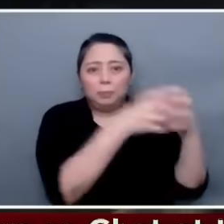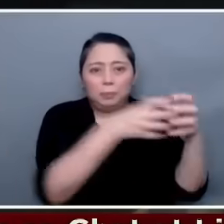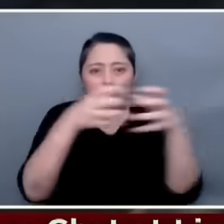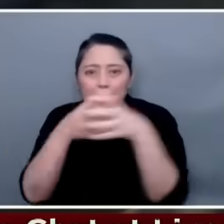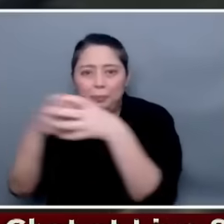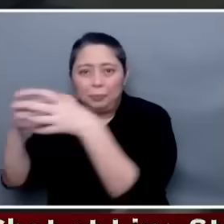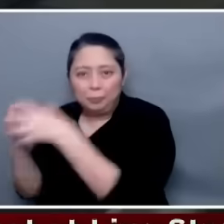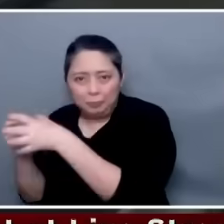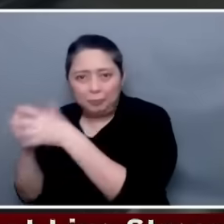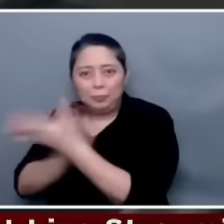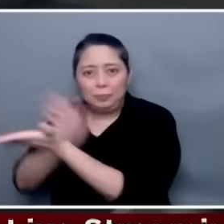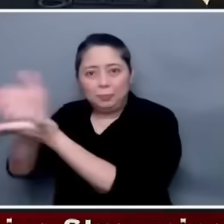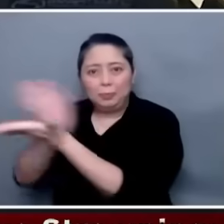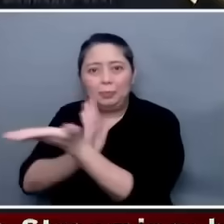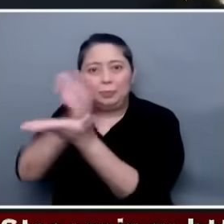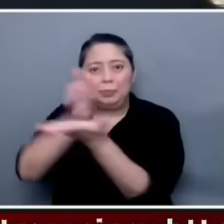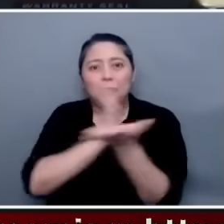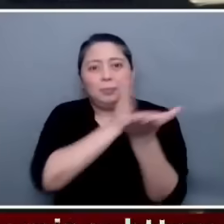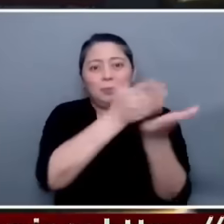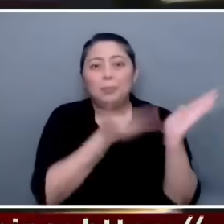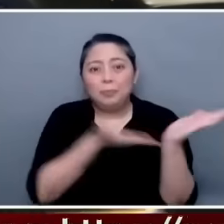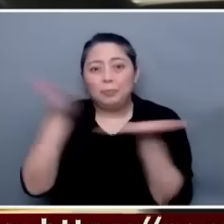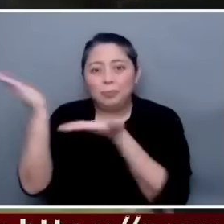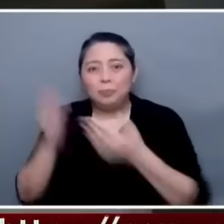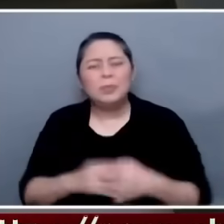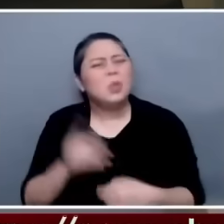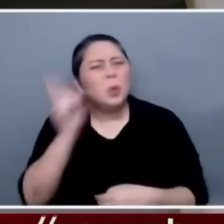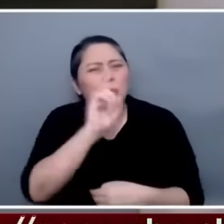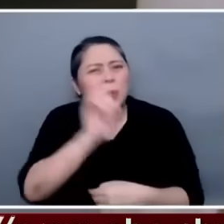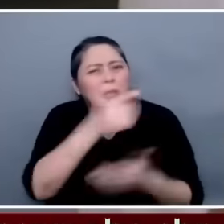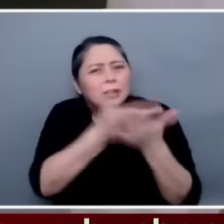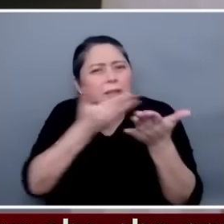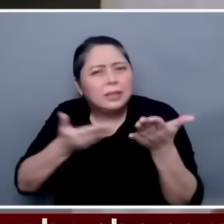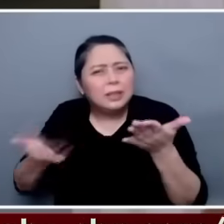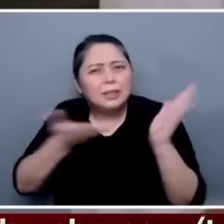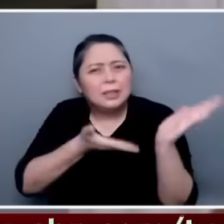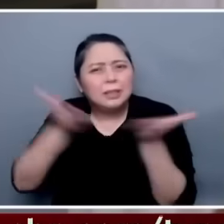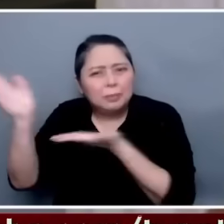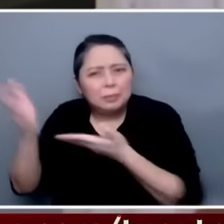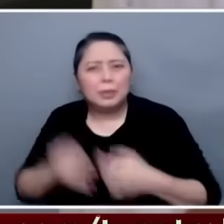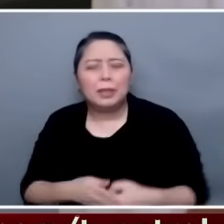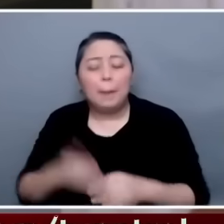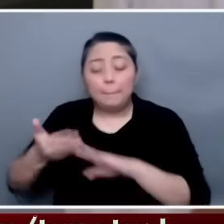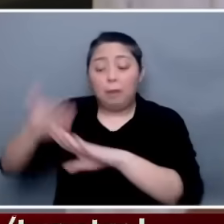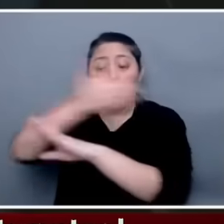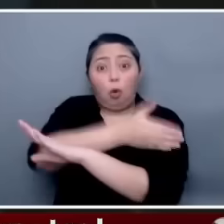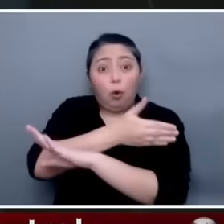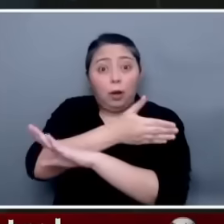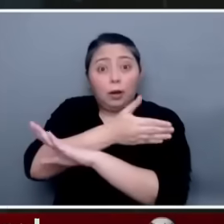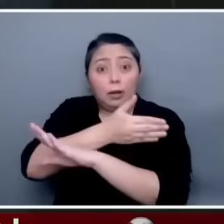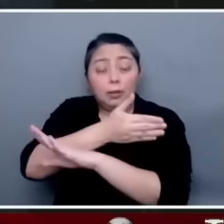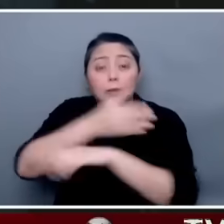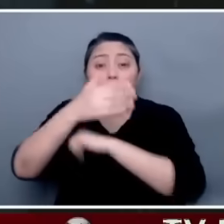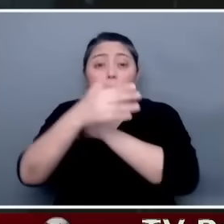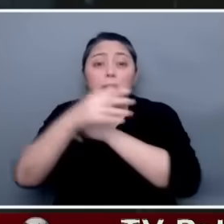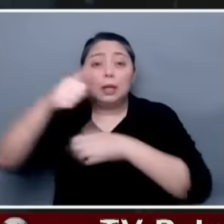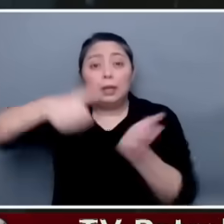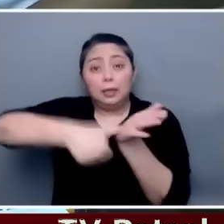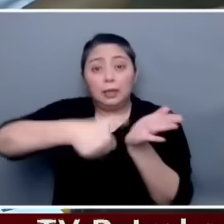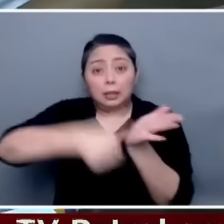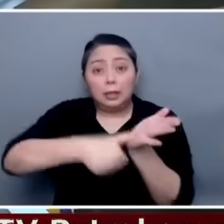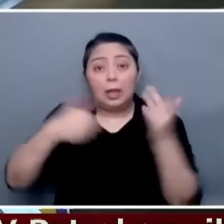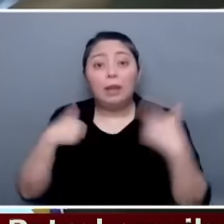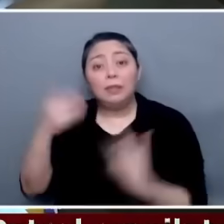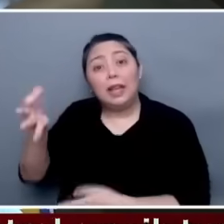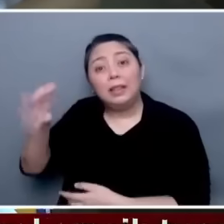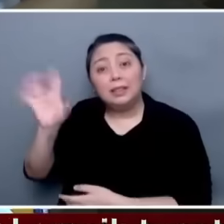sa ihatid ng F2 Logistics, iba-ibang parte ng bansa bago maghalalan ang higit 97,000 vote